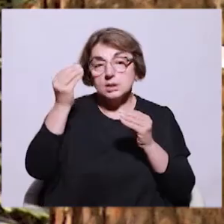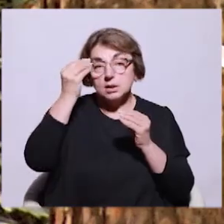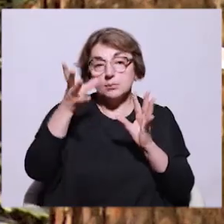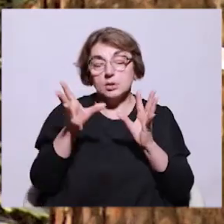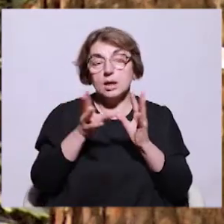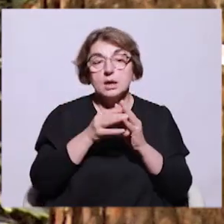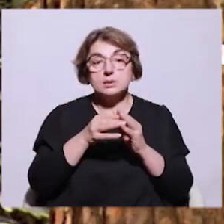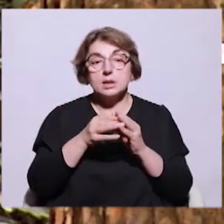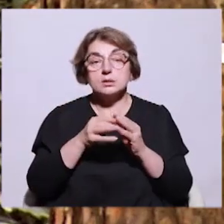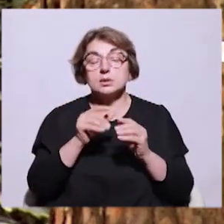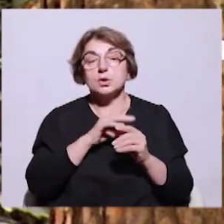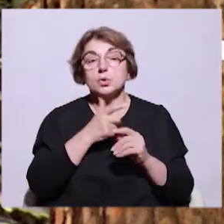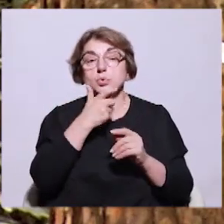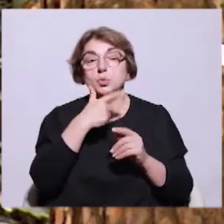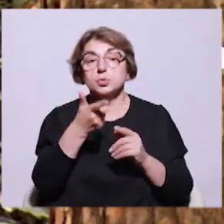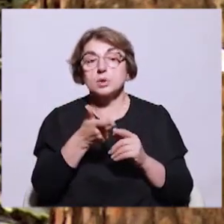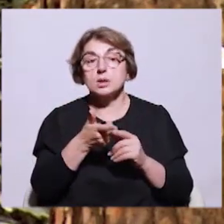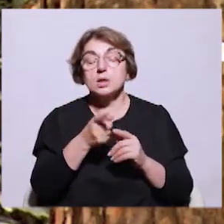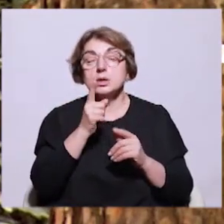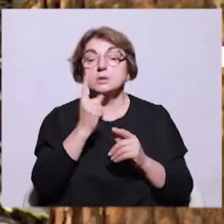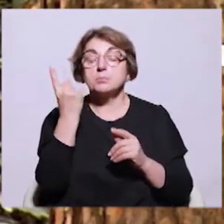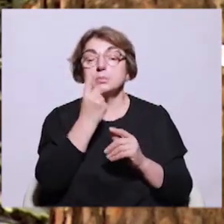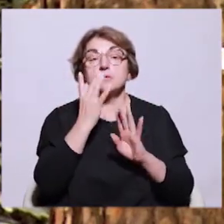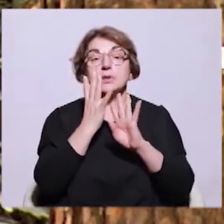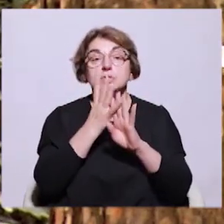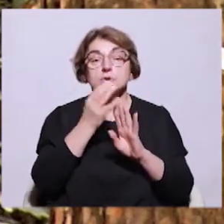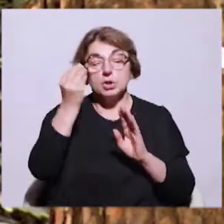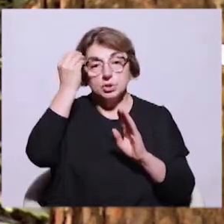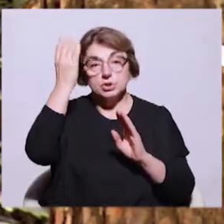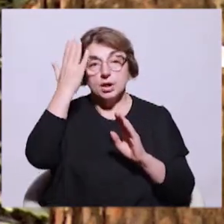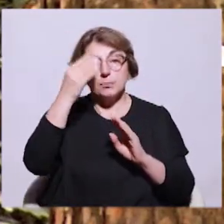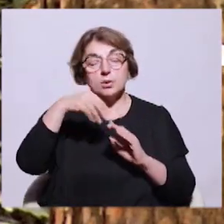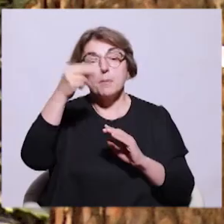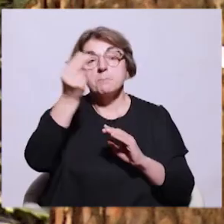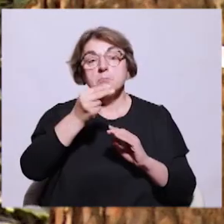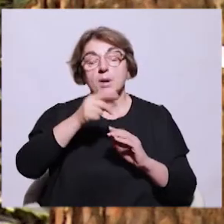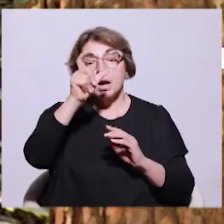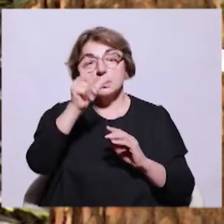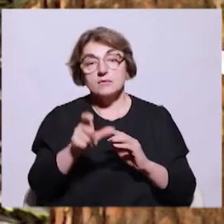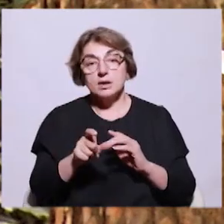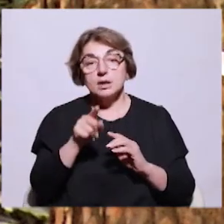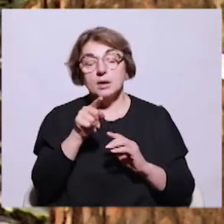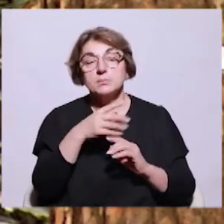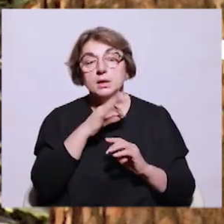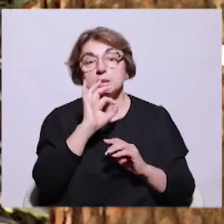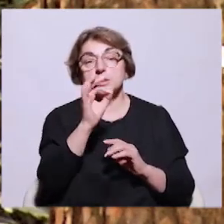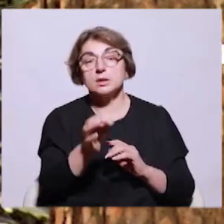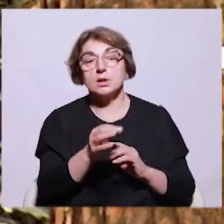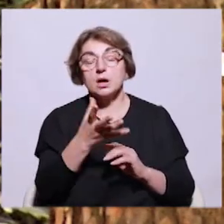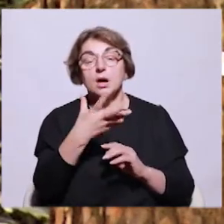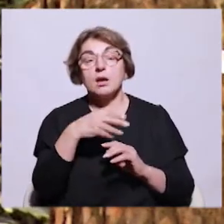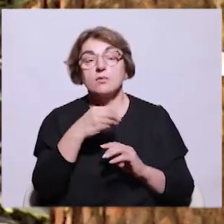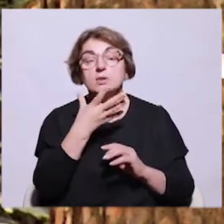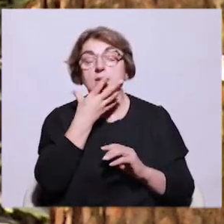იაპონურ ესთეტიკას, მაგრამ ის პირველ რიგში იაპონელი მხატვარია და აი მინდა გითხრათ, რომ